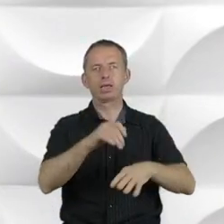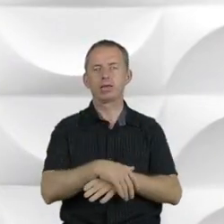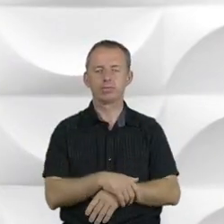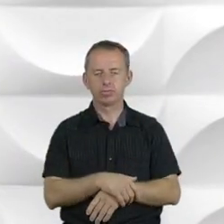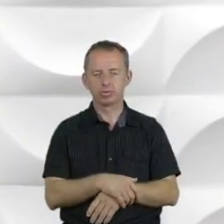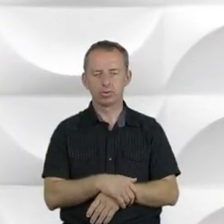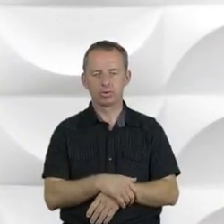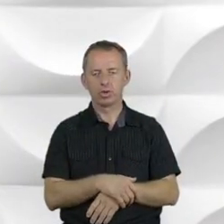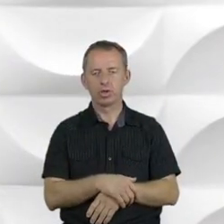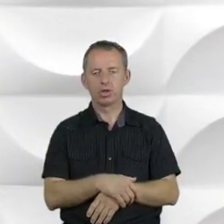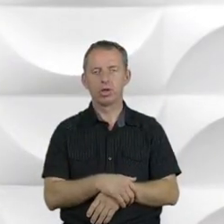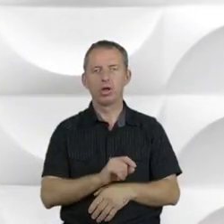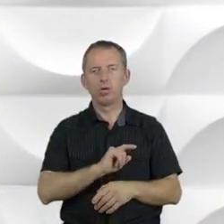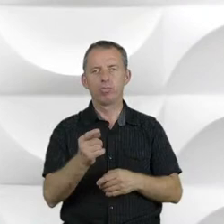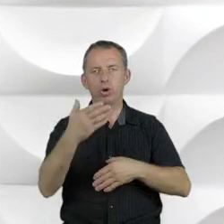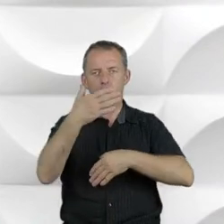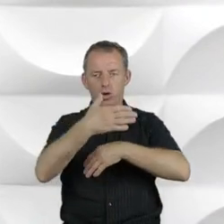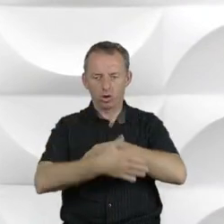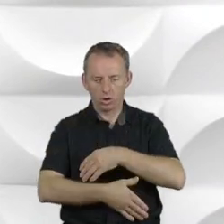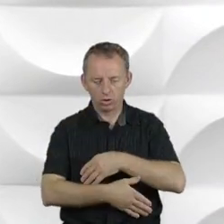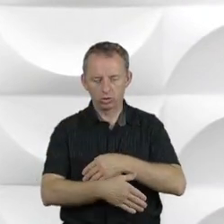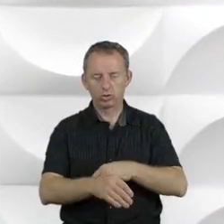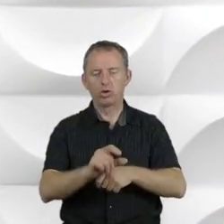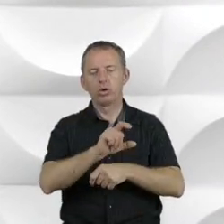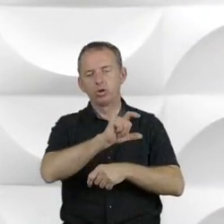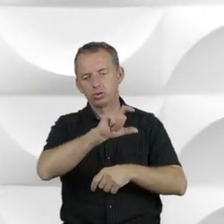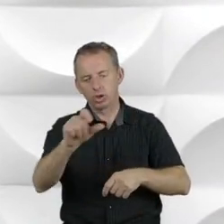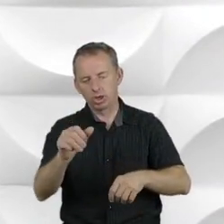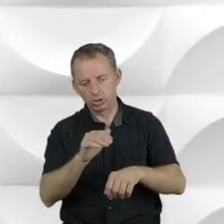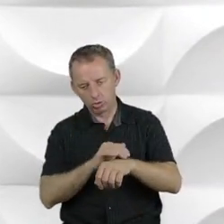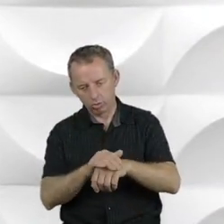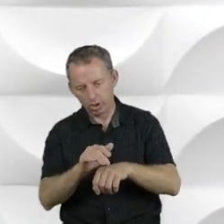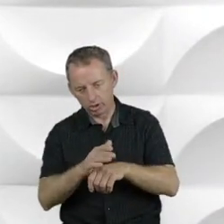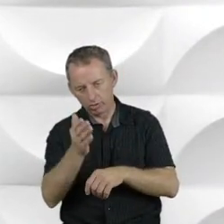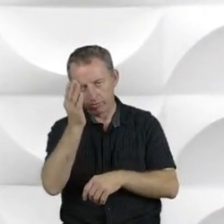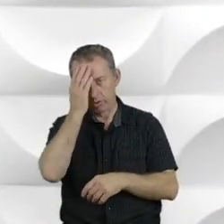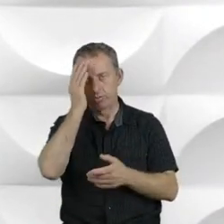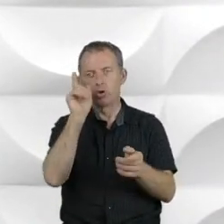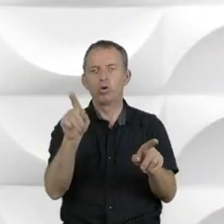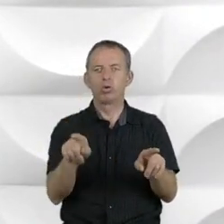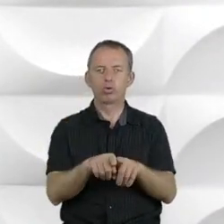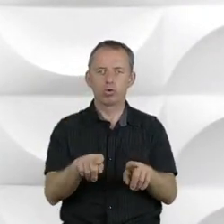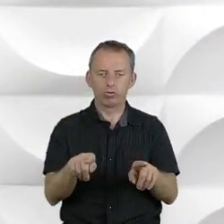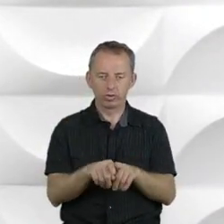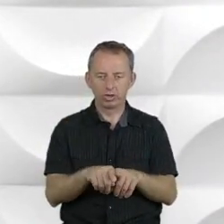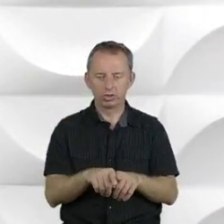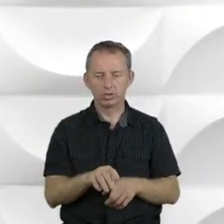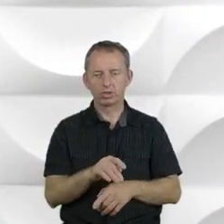Po końcu czasu łaski, jak to wiemy, również z tych ksiąg?